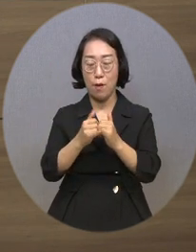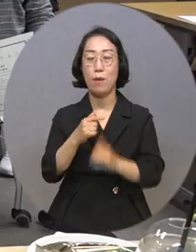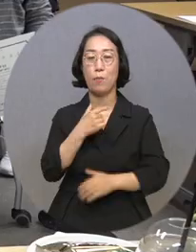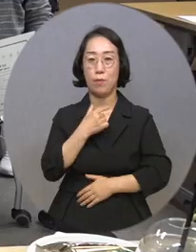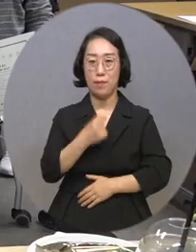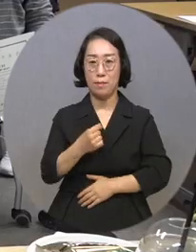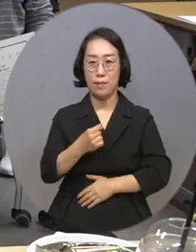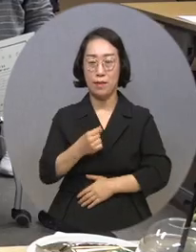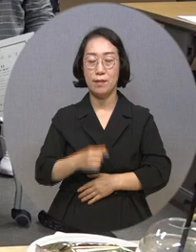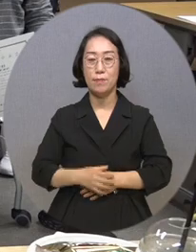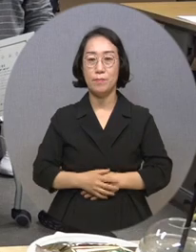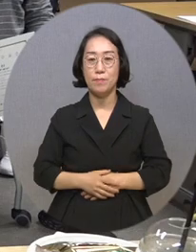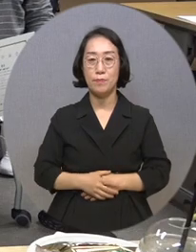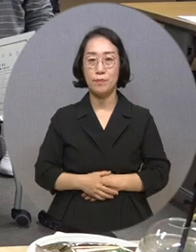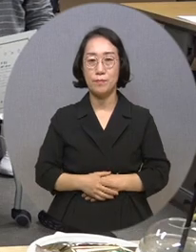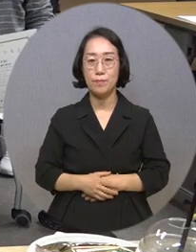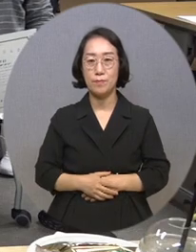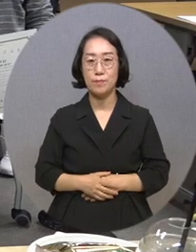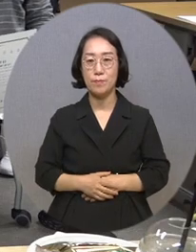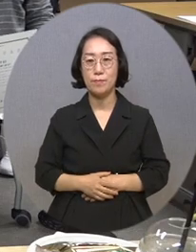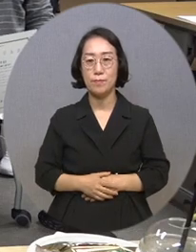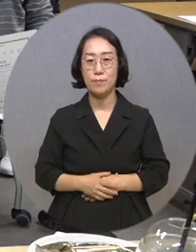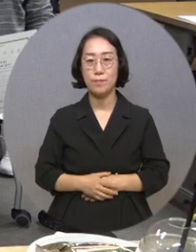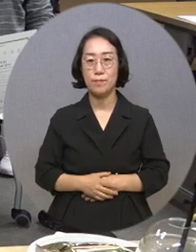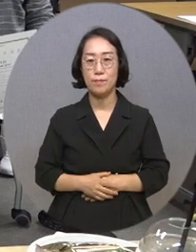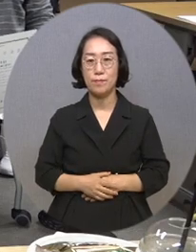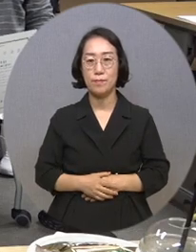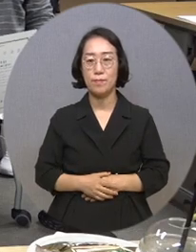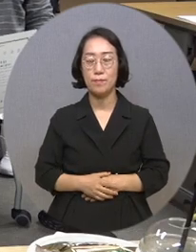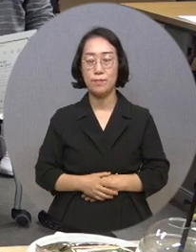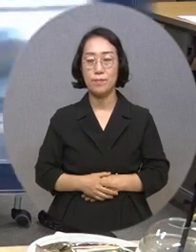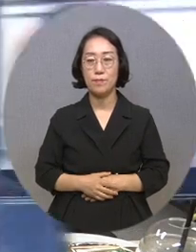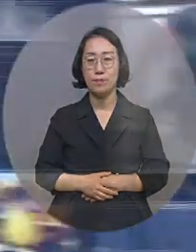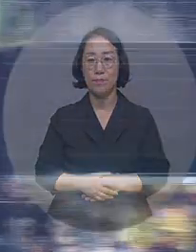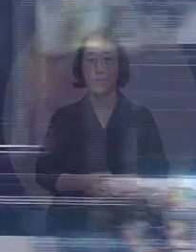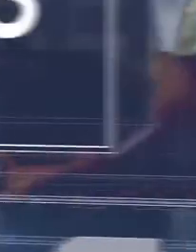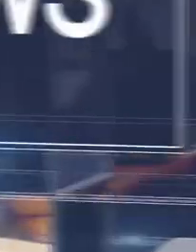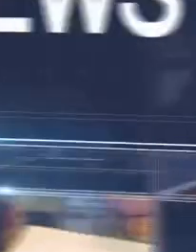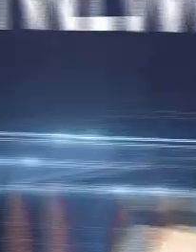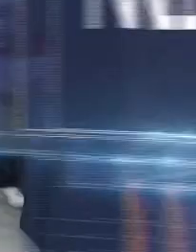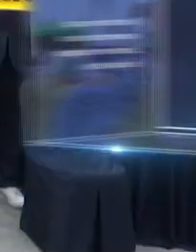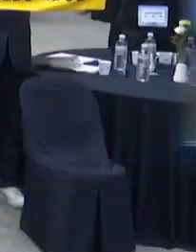기대해봅니다. 복지TV 경기방송 정선입니다.